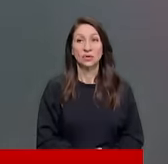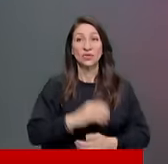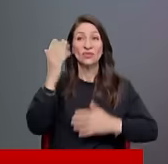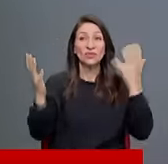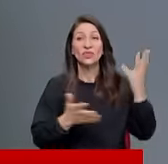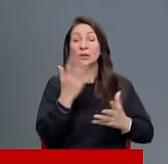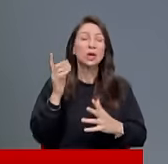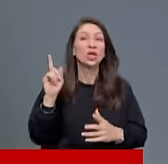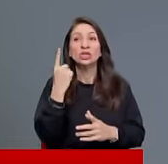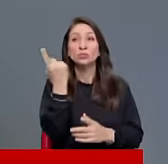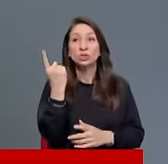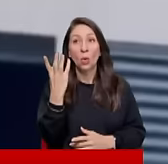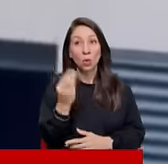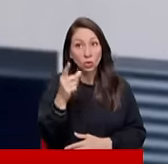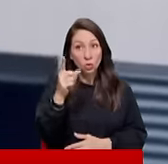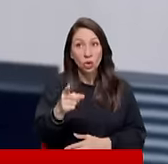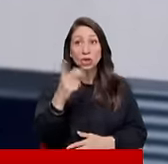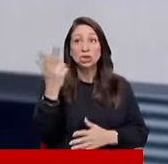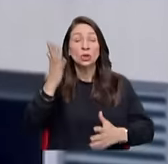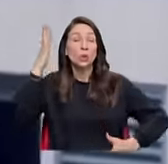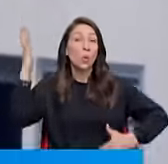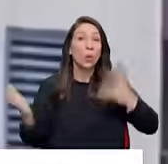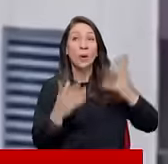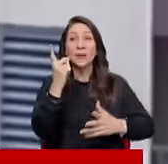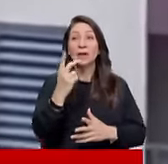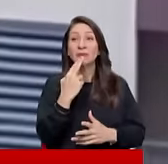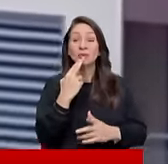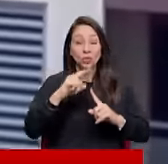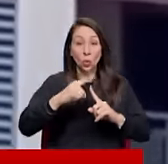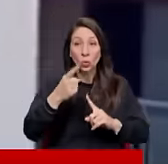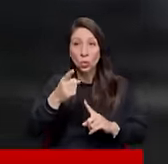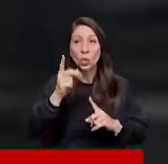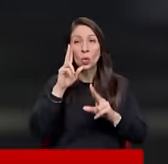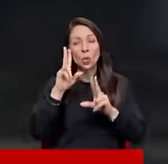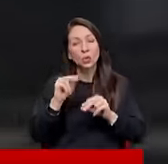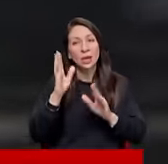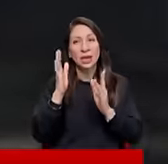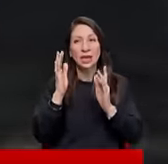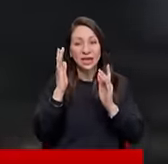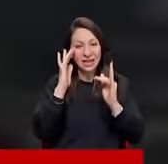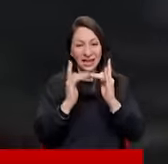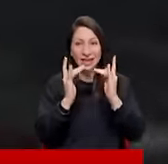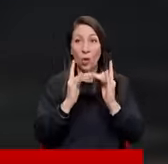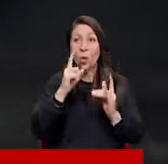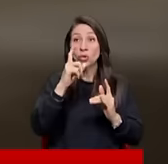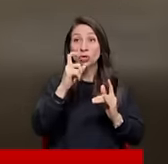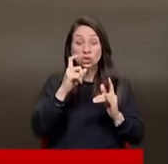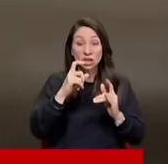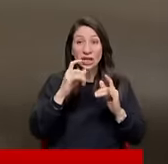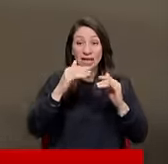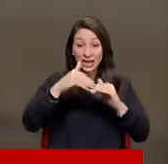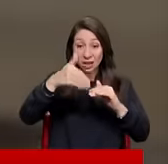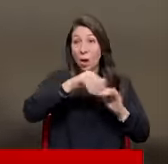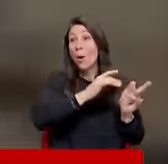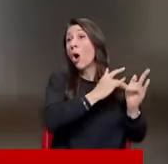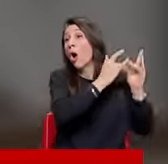Fırtına da sıra dışı bir olayda yaşandı. Şiddetli rüzgar bir kadın ve torununu uyudukları yatakla birlikte 19. kattan dışarı